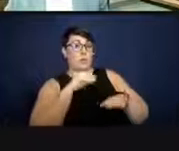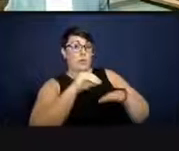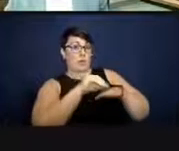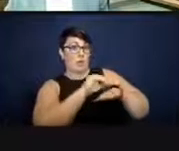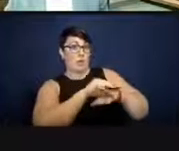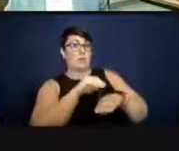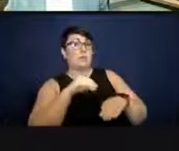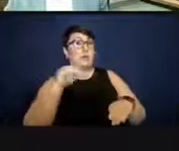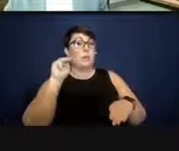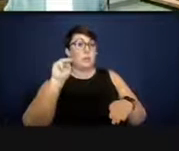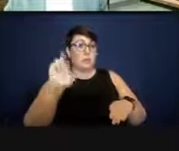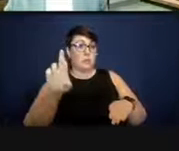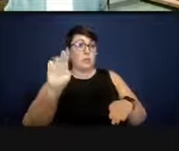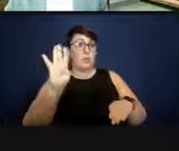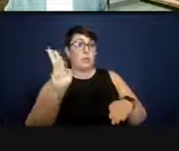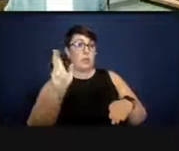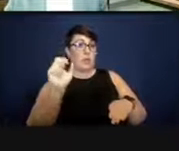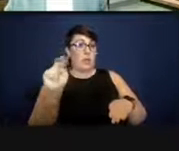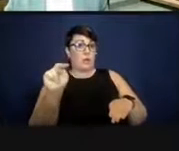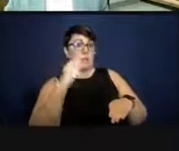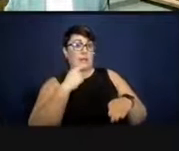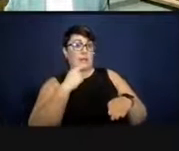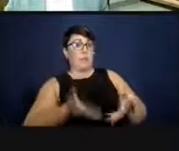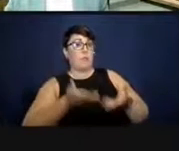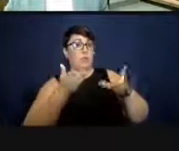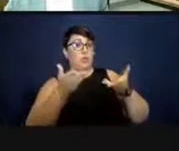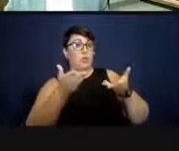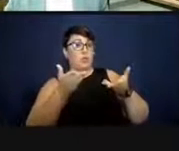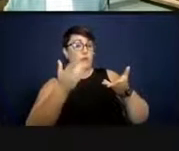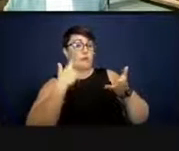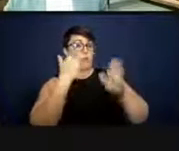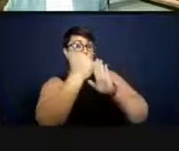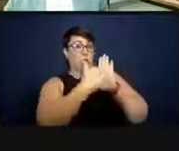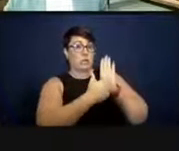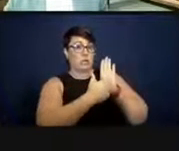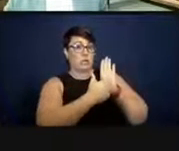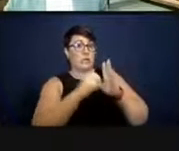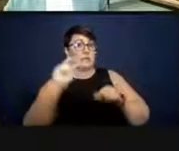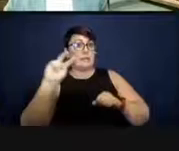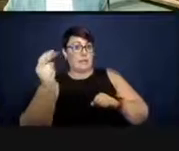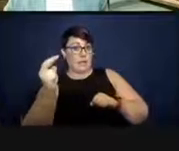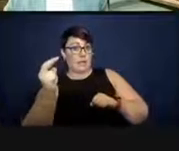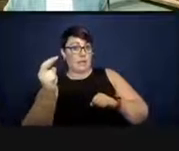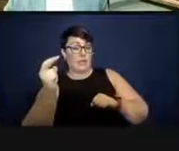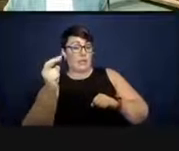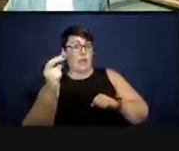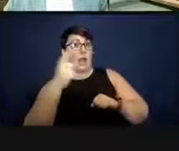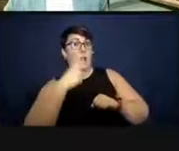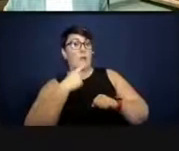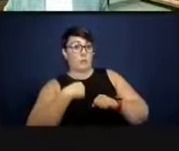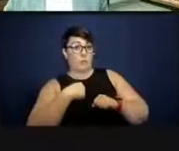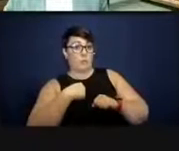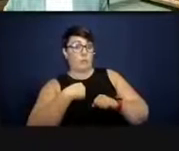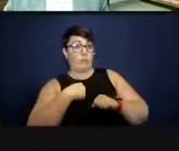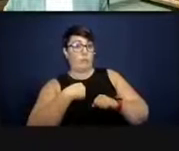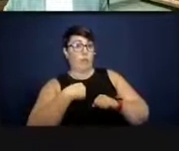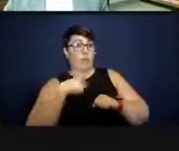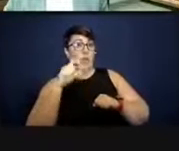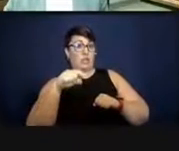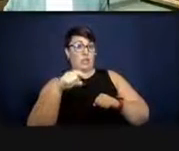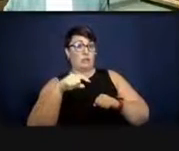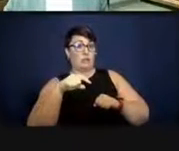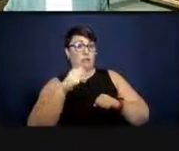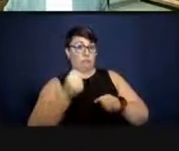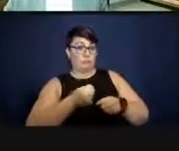نحن قال لنا مستر براون أن هذا الأمر الذي يجب أن نقوم به، إذا يجب أن